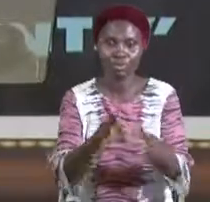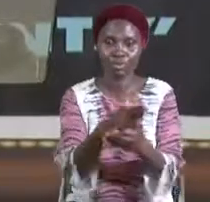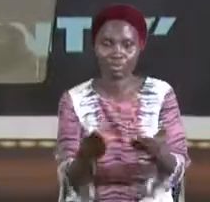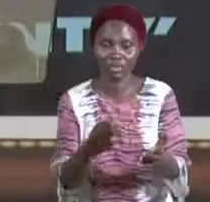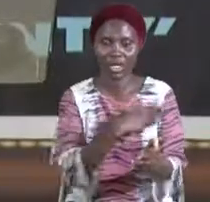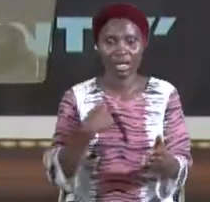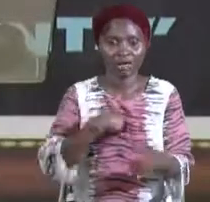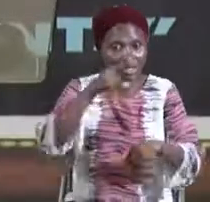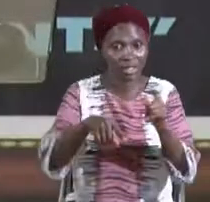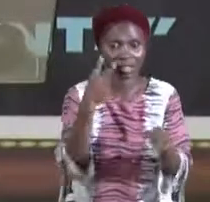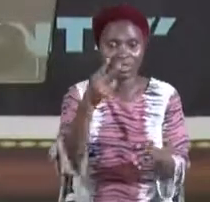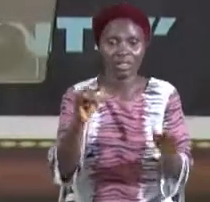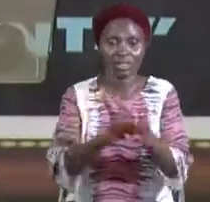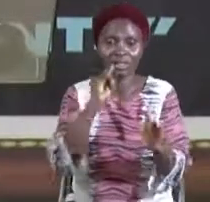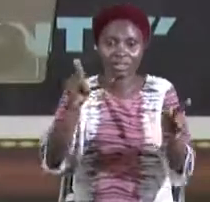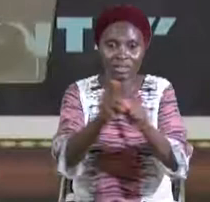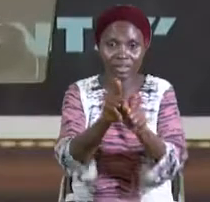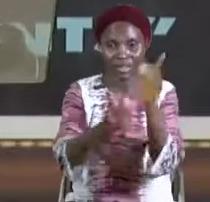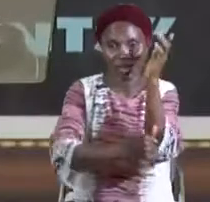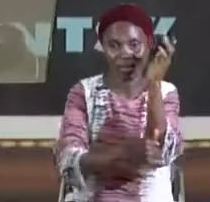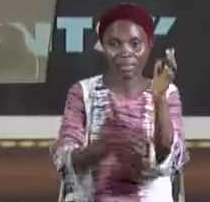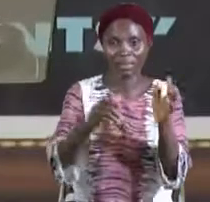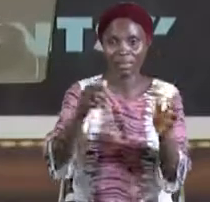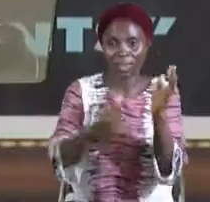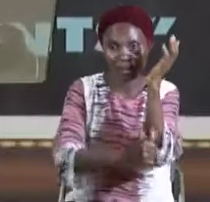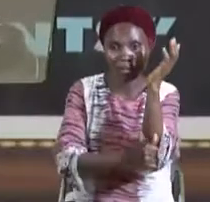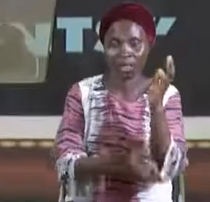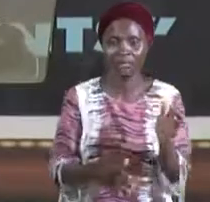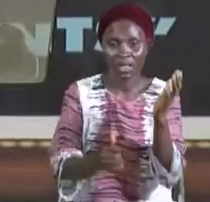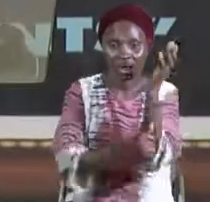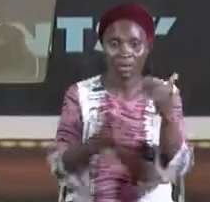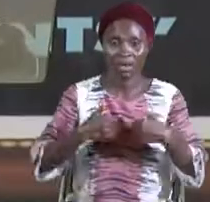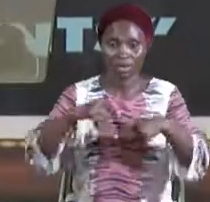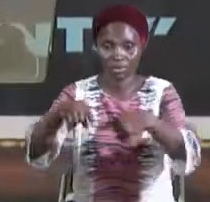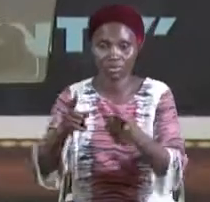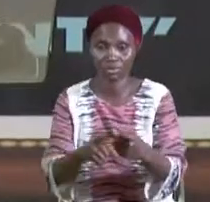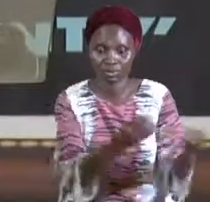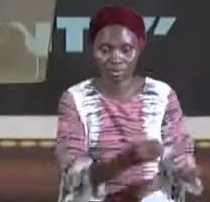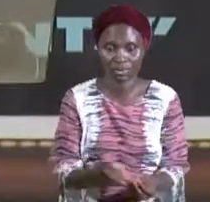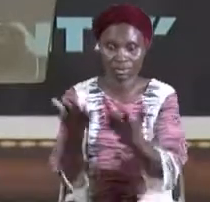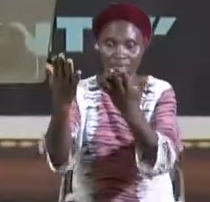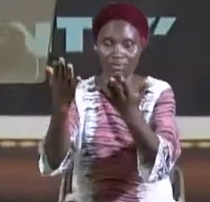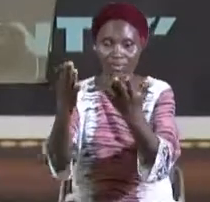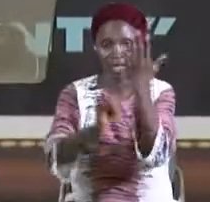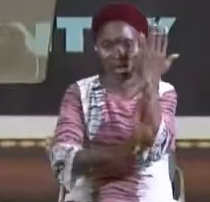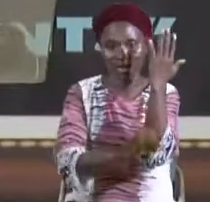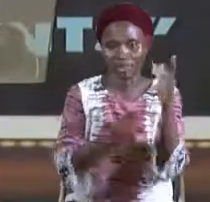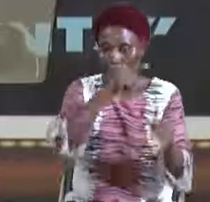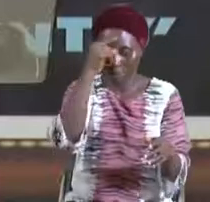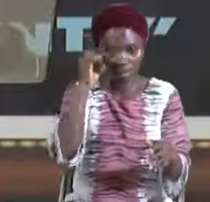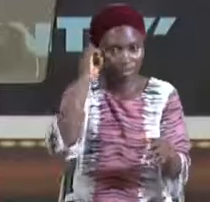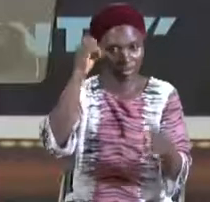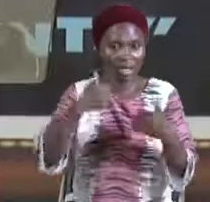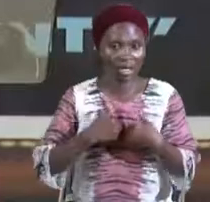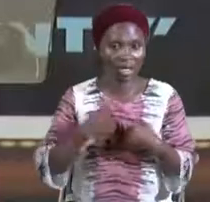comme Abraham. Abraham était allé sacrifier Isaac. Parce qu'il avait entendu la parole de